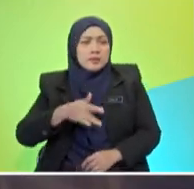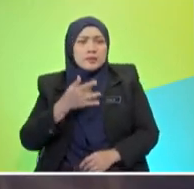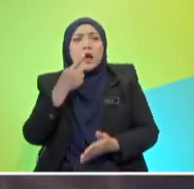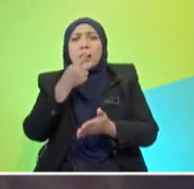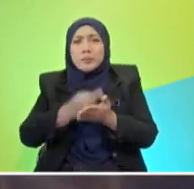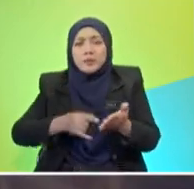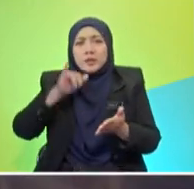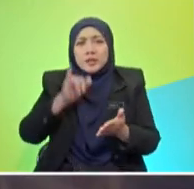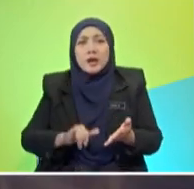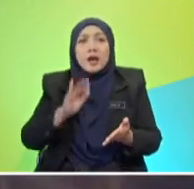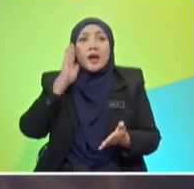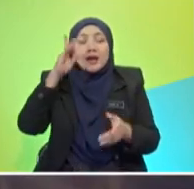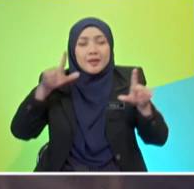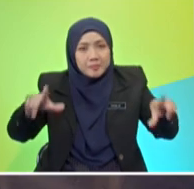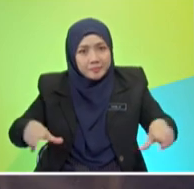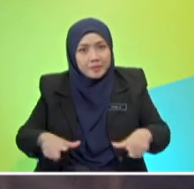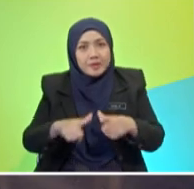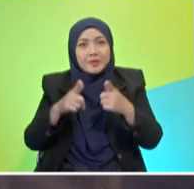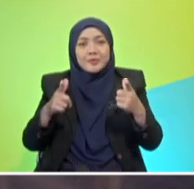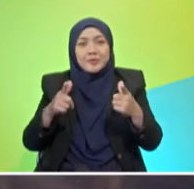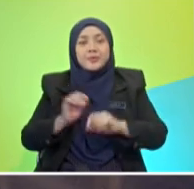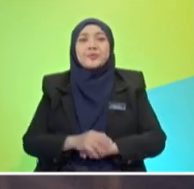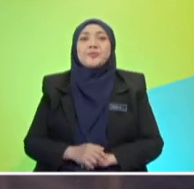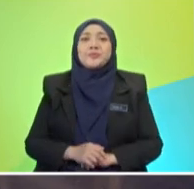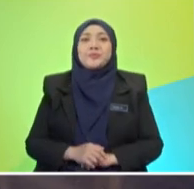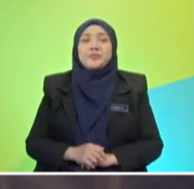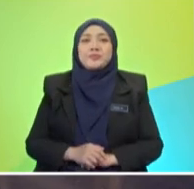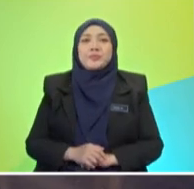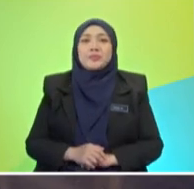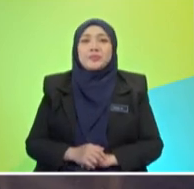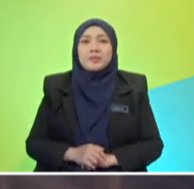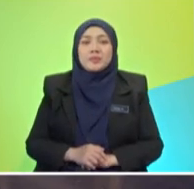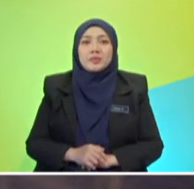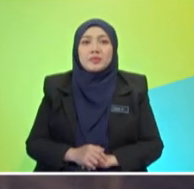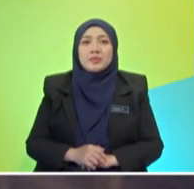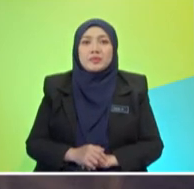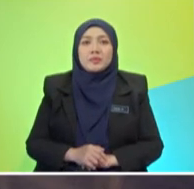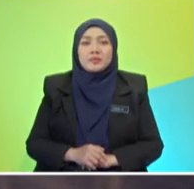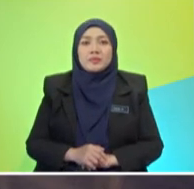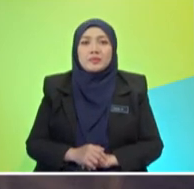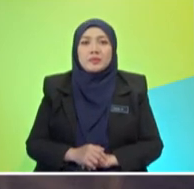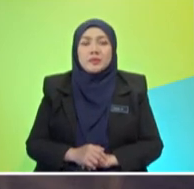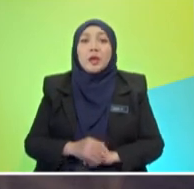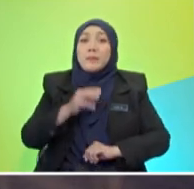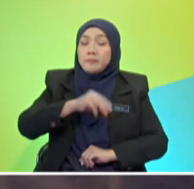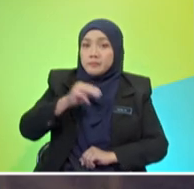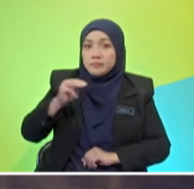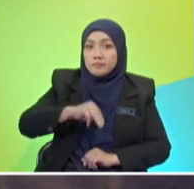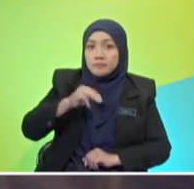Okey, cikgu. Mungkin sebelum kita berakhir, cikgu boleh berikan sedikit rumusan apa yang kita dah belajar di segmen ini, cikgu. Okey, murid-murid,